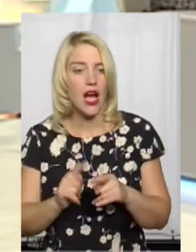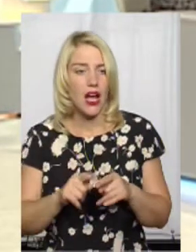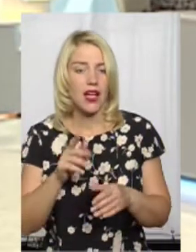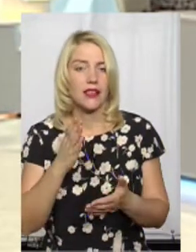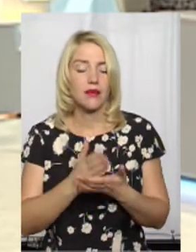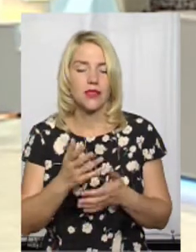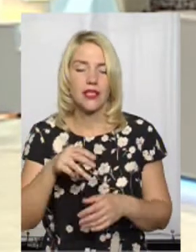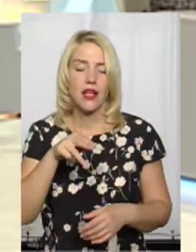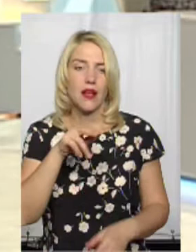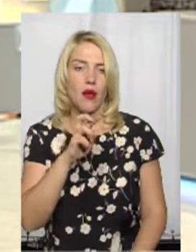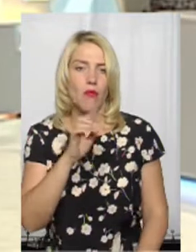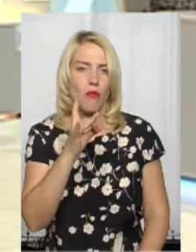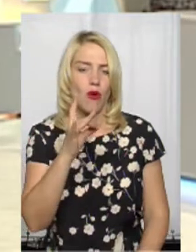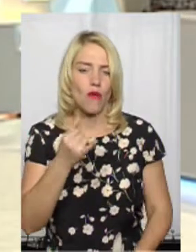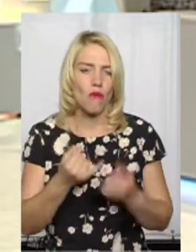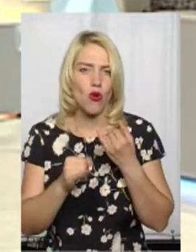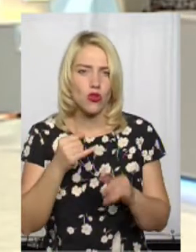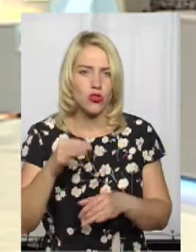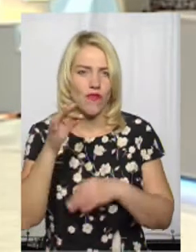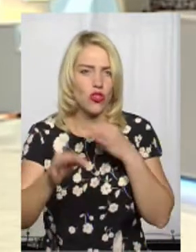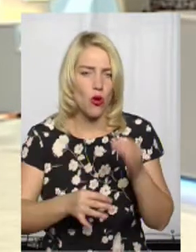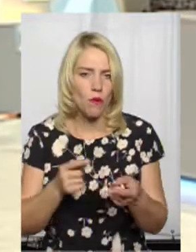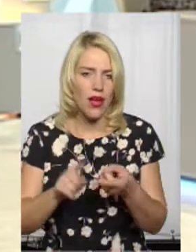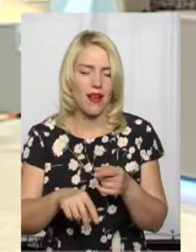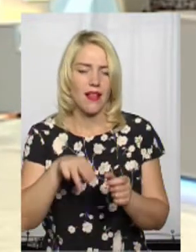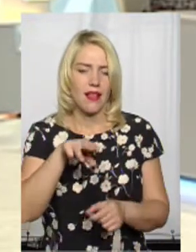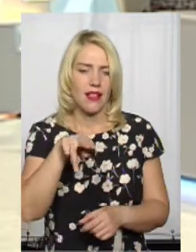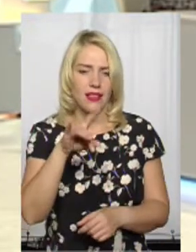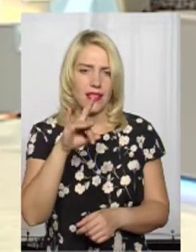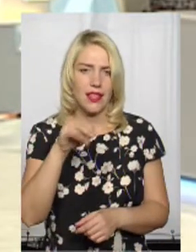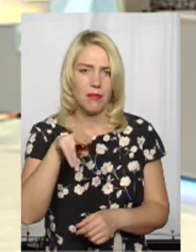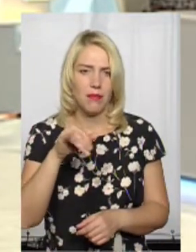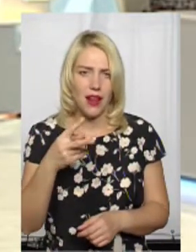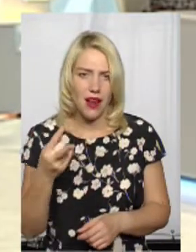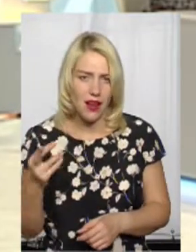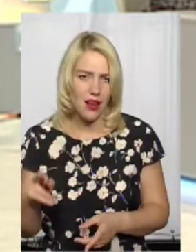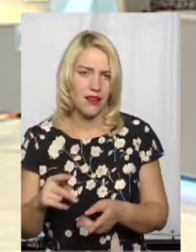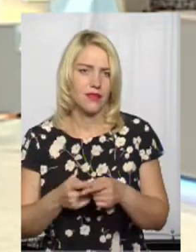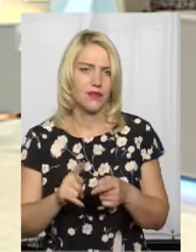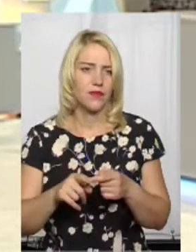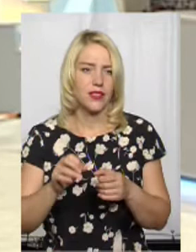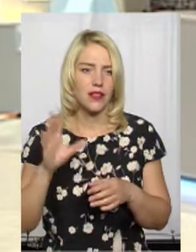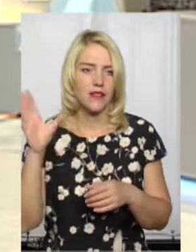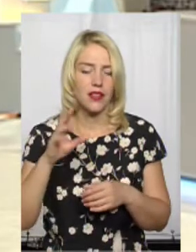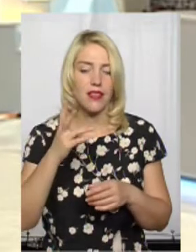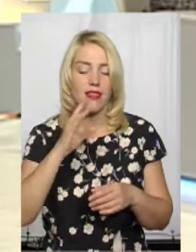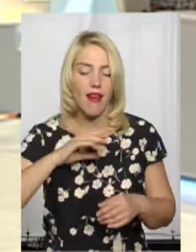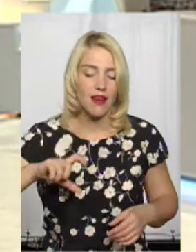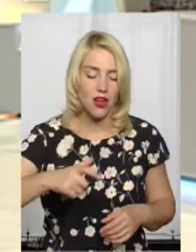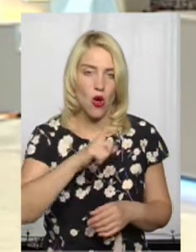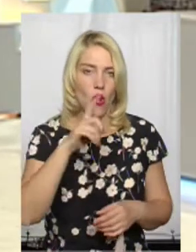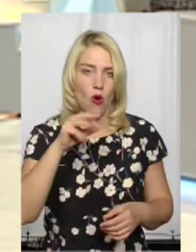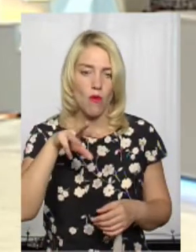культури і доби бронзи. І там представлені всі культури, тобто на річці Хоморі